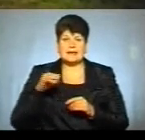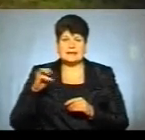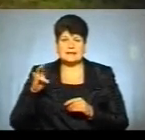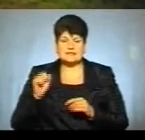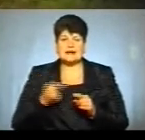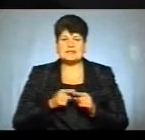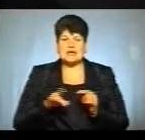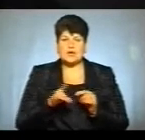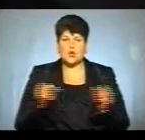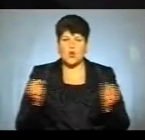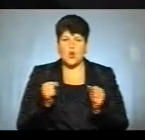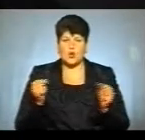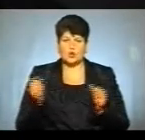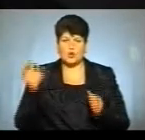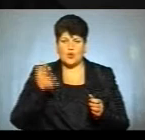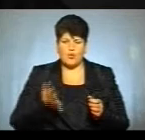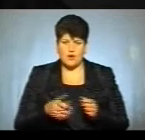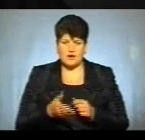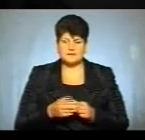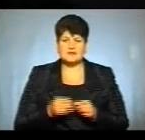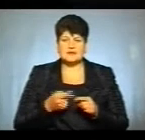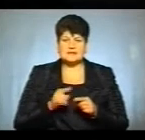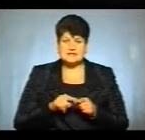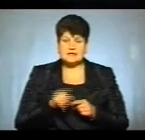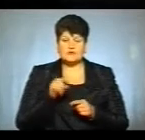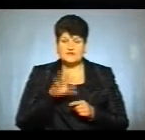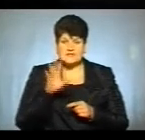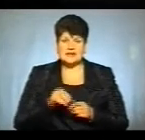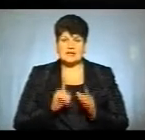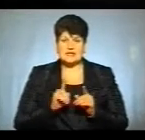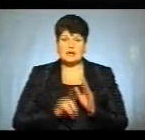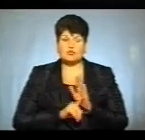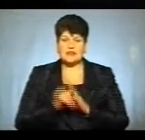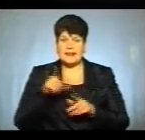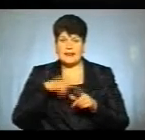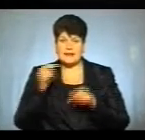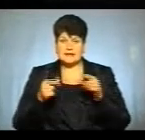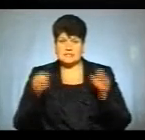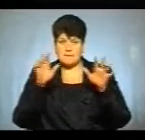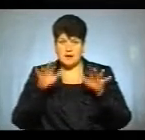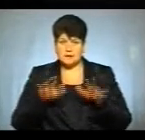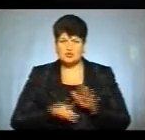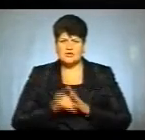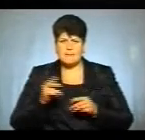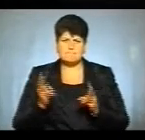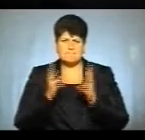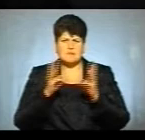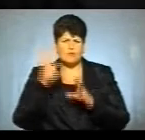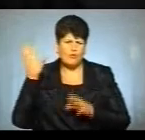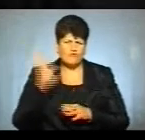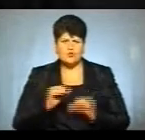каже Михайло Санельченко. Це ось як тільки починає листя опадати і починають спалювати. Причому по